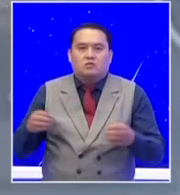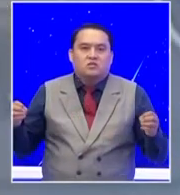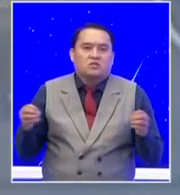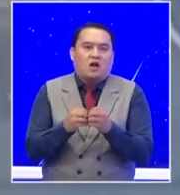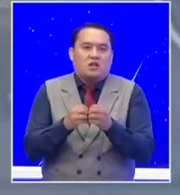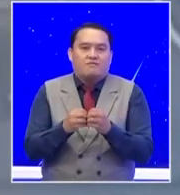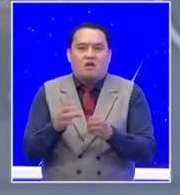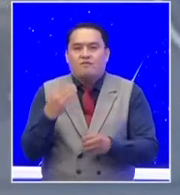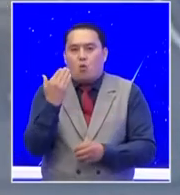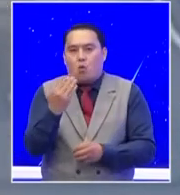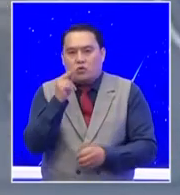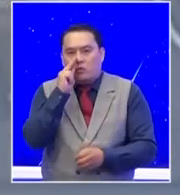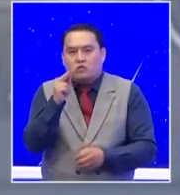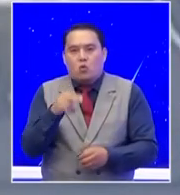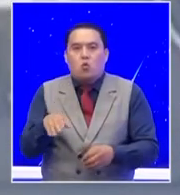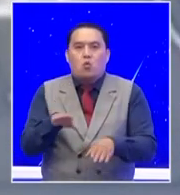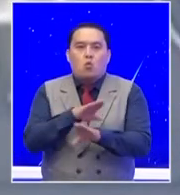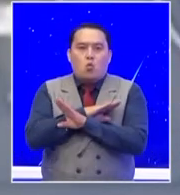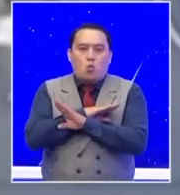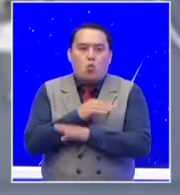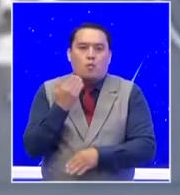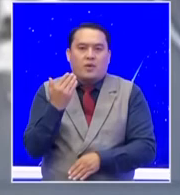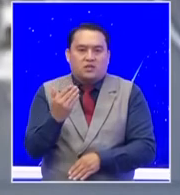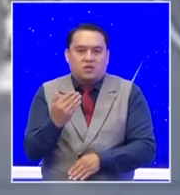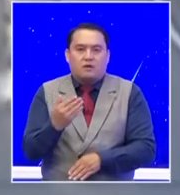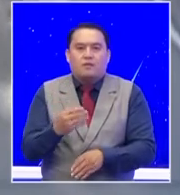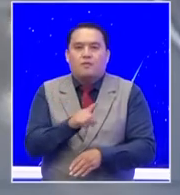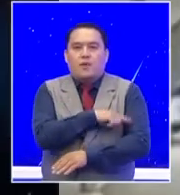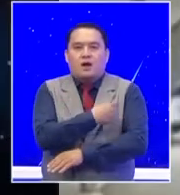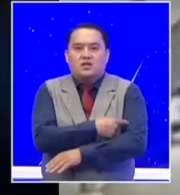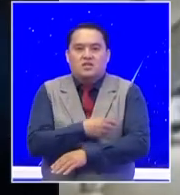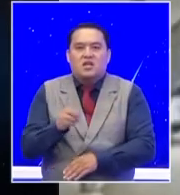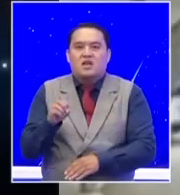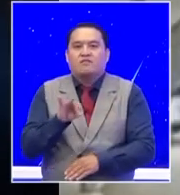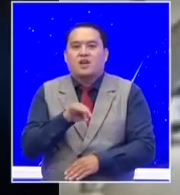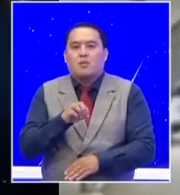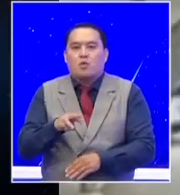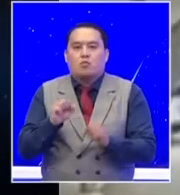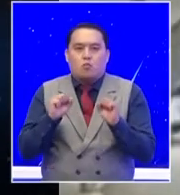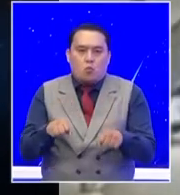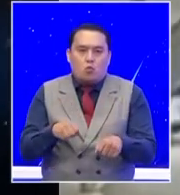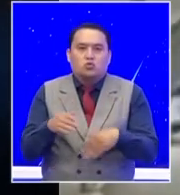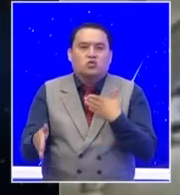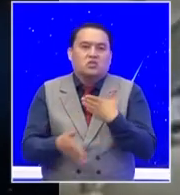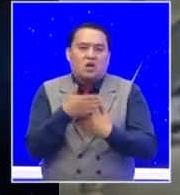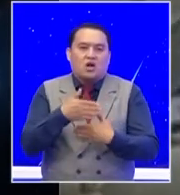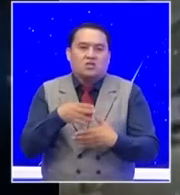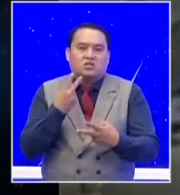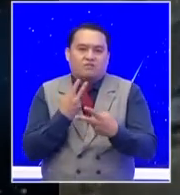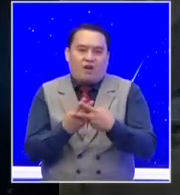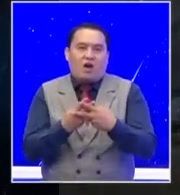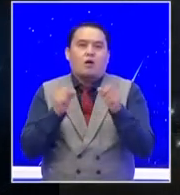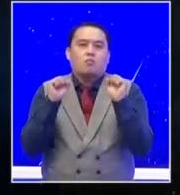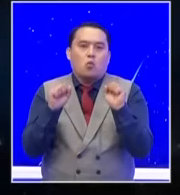лобовое столкновение. Второй участник аварии, к сожалению, скончался в больнице. Ефремову может грозить наказание в виде лишения